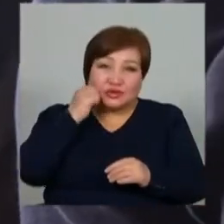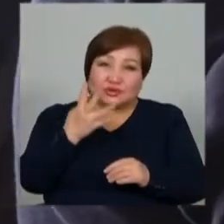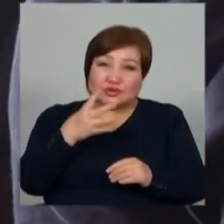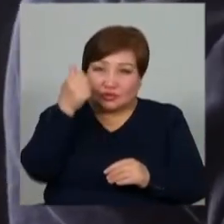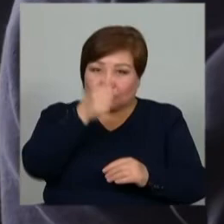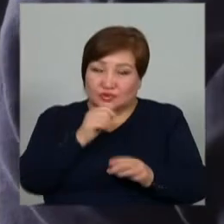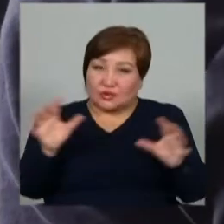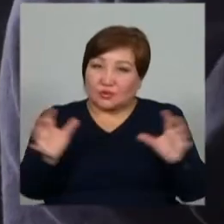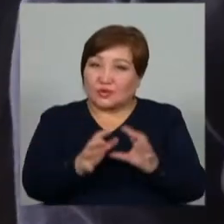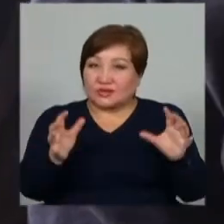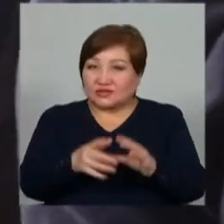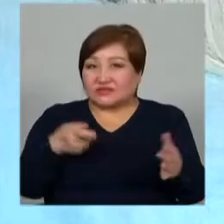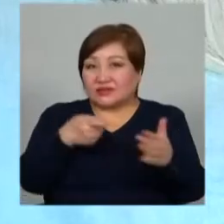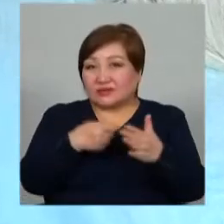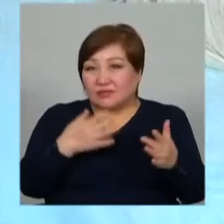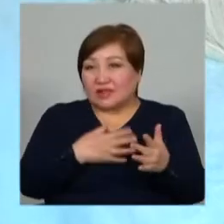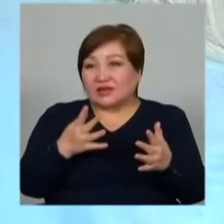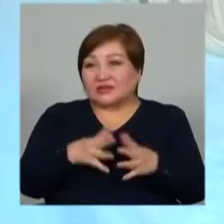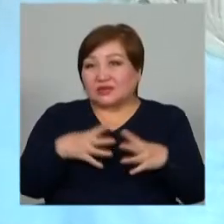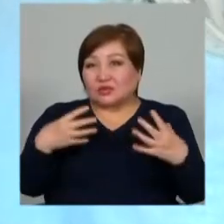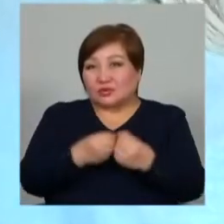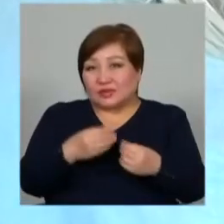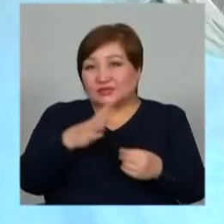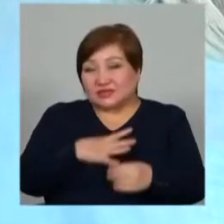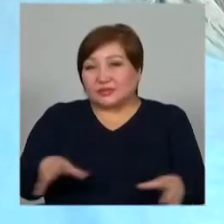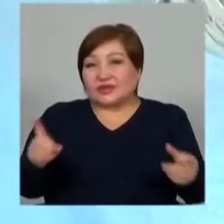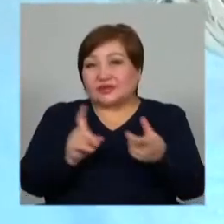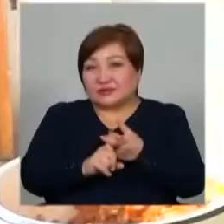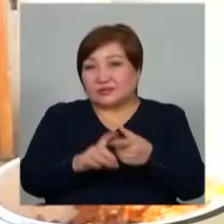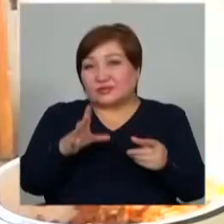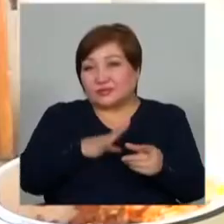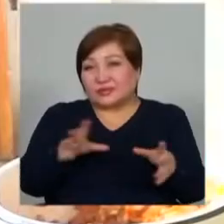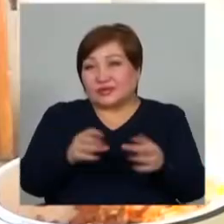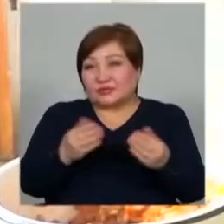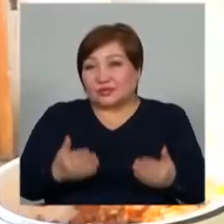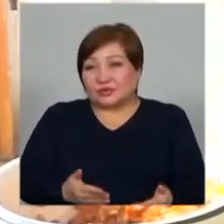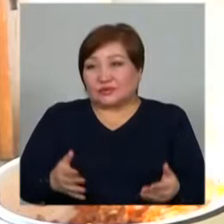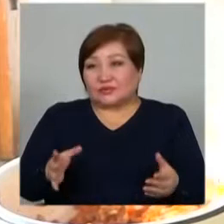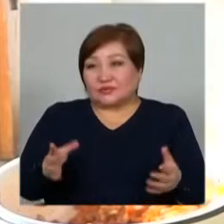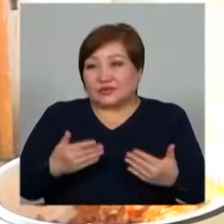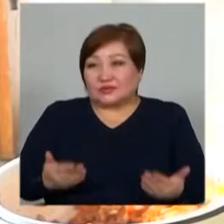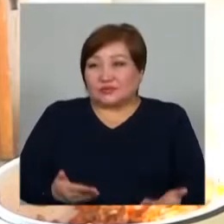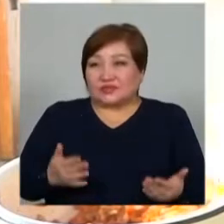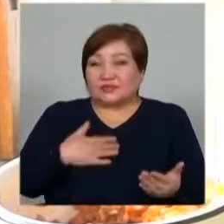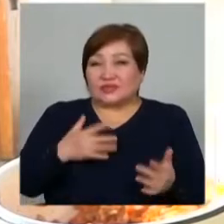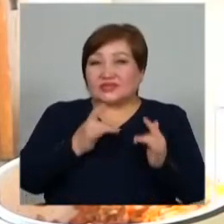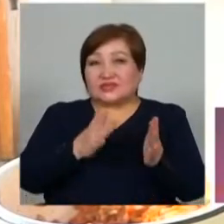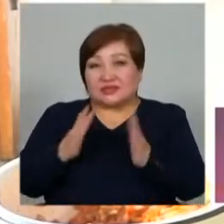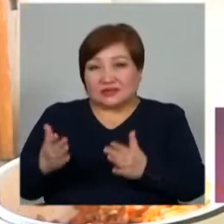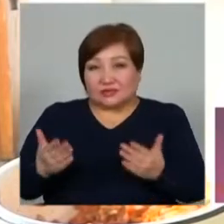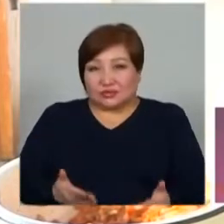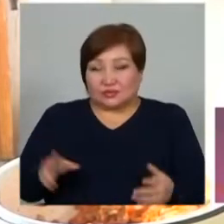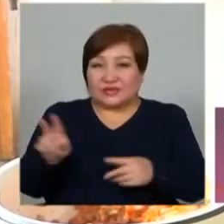бір отбасыдай болып бірге тұрған. Қазір олардың 8-і Сәниямның жанында. Мы жили в интернате. Интернатта тұрдым.